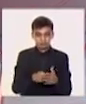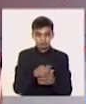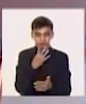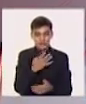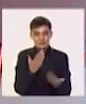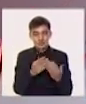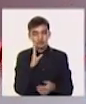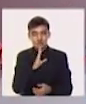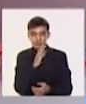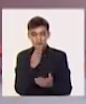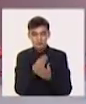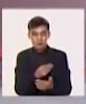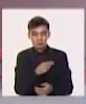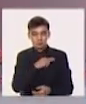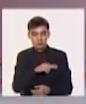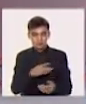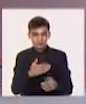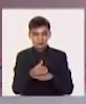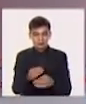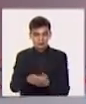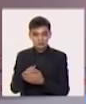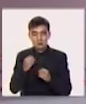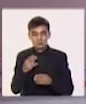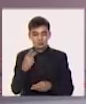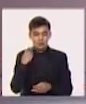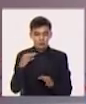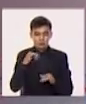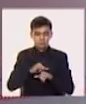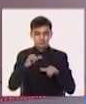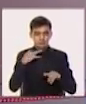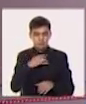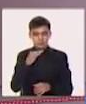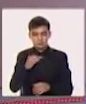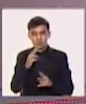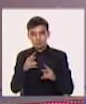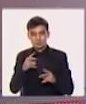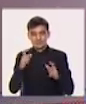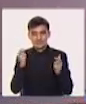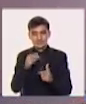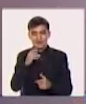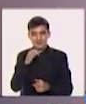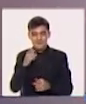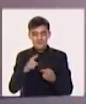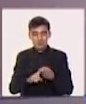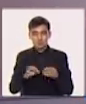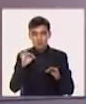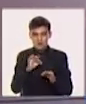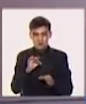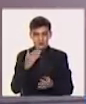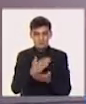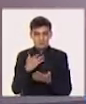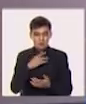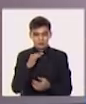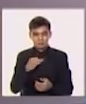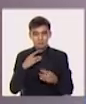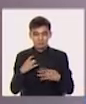болған әйелінің несиесін төлейме? Қарыздың қарымы ауыр. Індеттен енді ес жиған елдің жалпы ұлттық депрессияға түсіп кетпеуінің